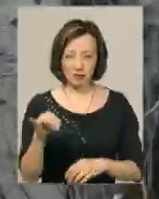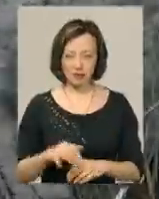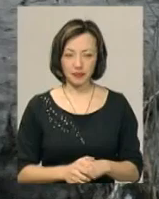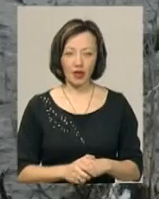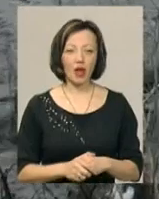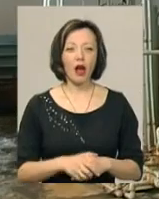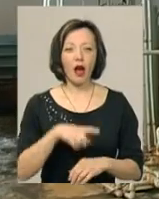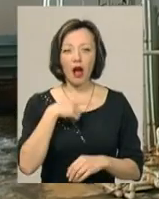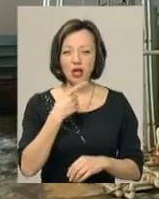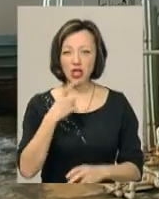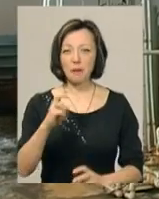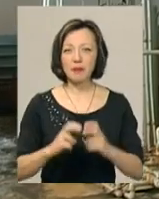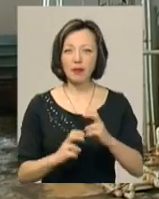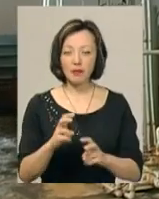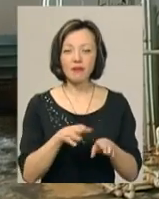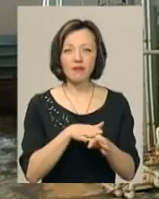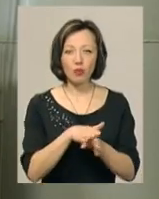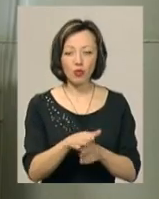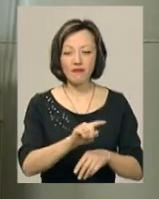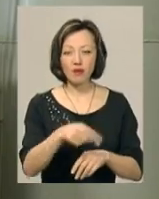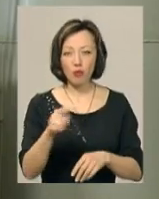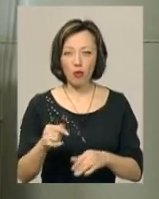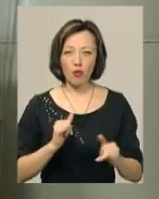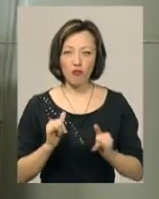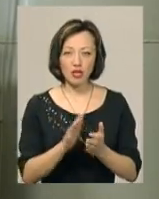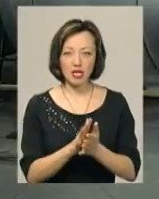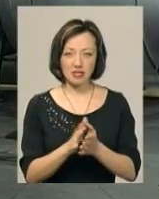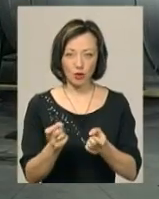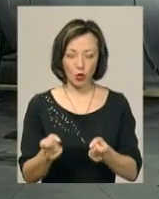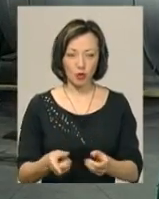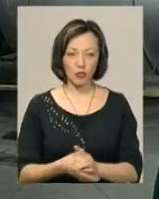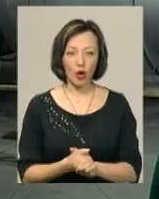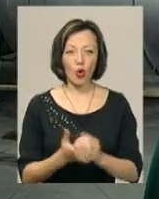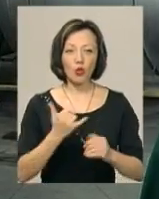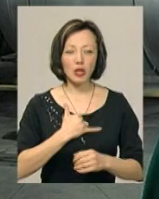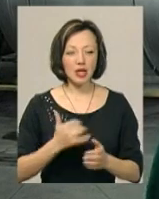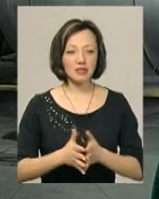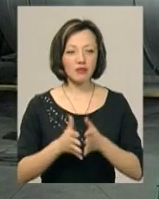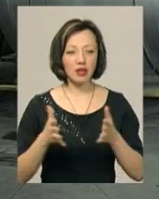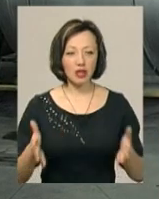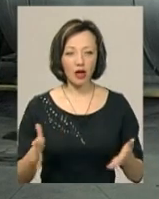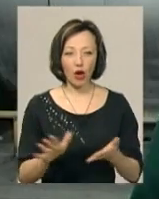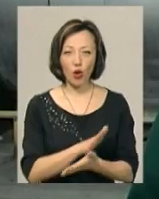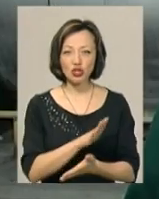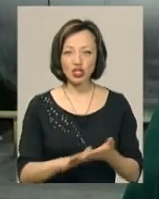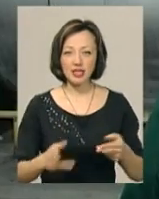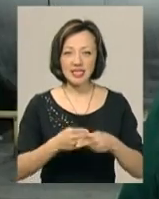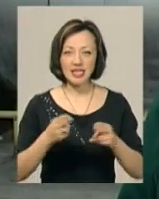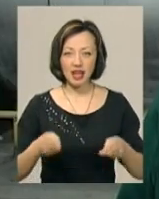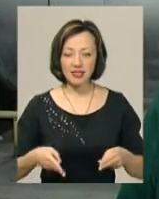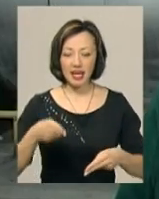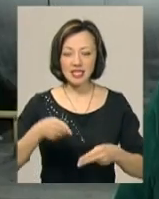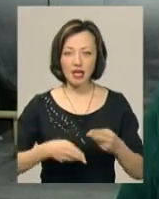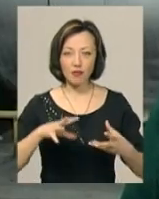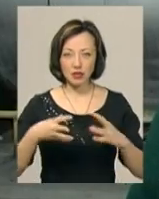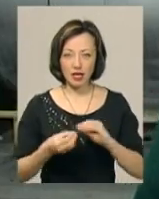Рева. Переконує, що на підприємстві дотримуються вимог поводження з відходами. У нас велика очисна станція. Кінцевим